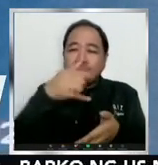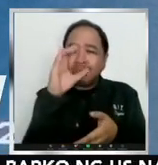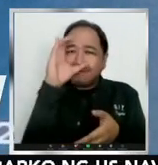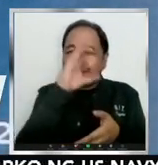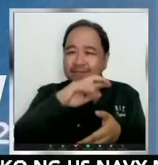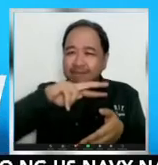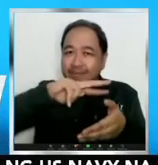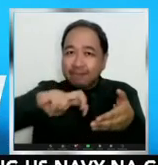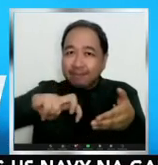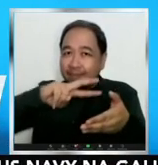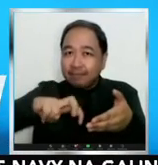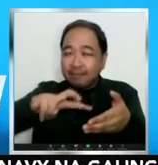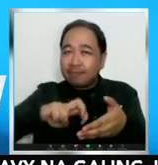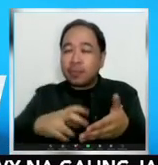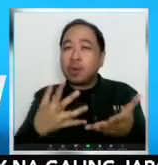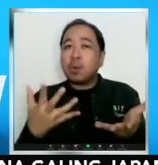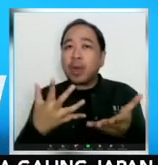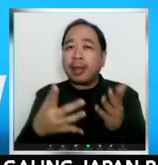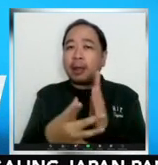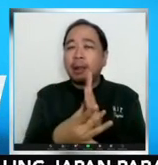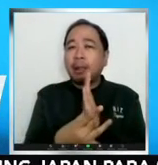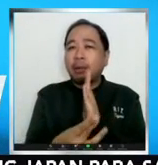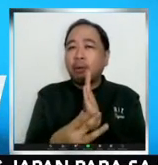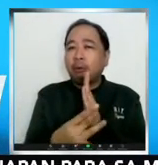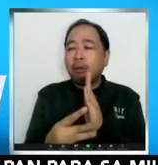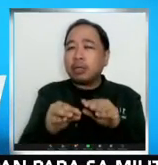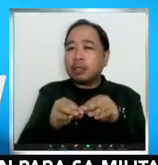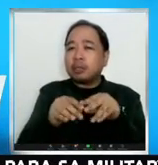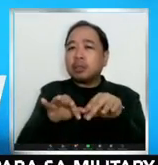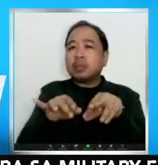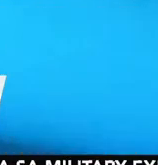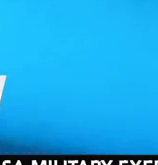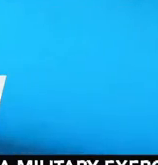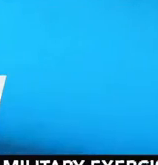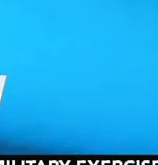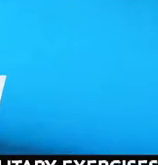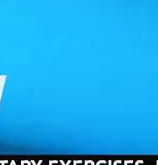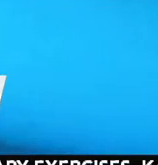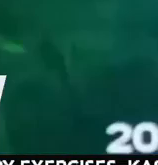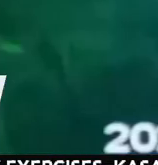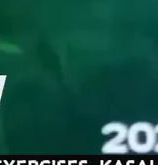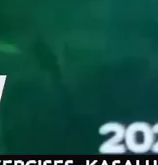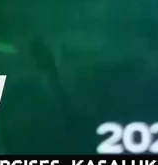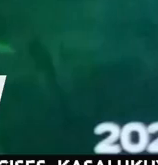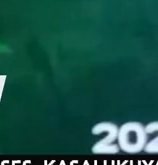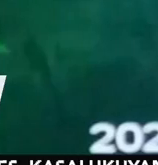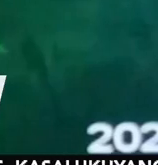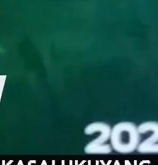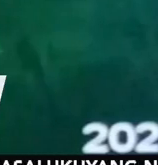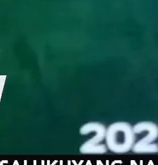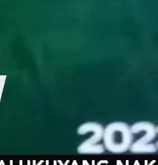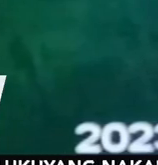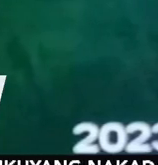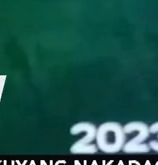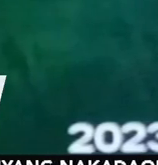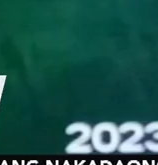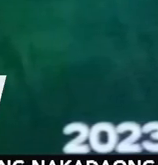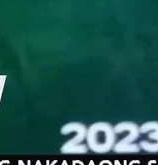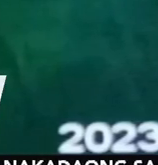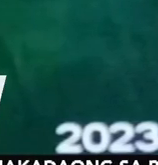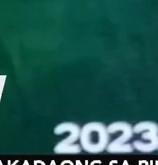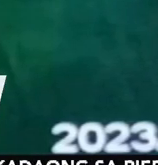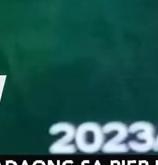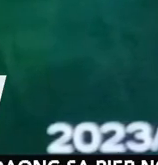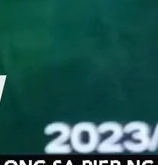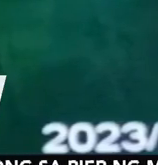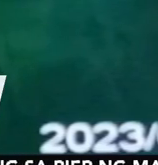na kumalat at umabot na sa napakahalagang biodiversity site at marine protected area ng Verde Island. Pero may